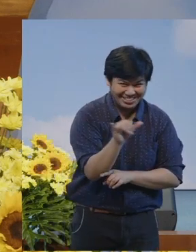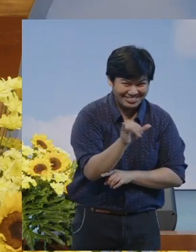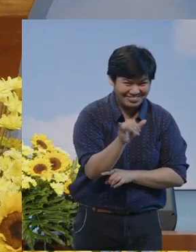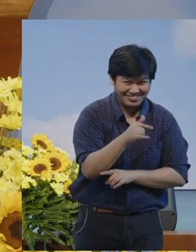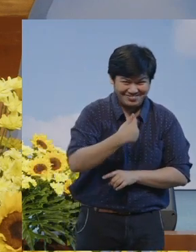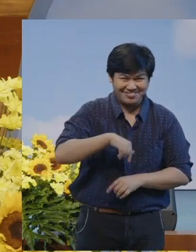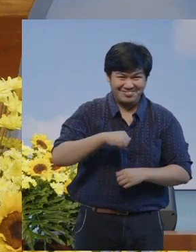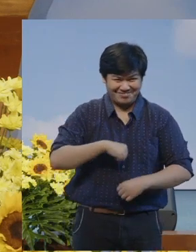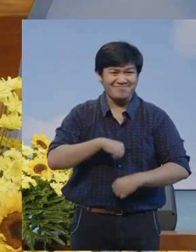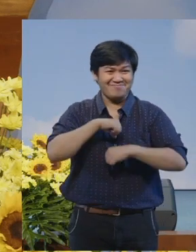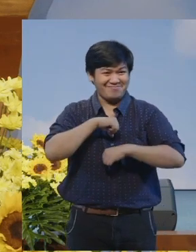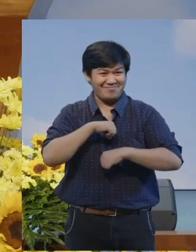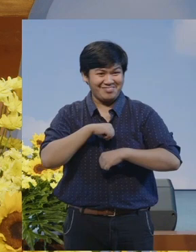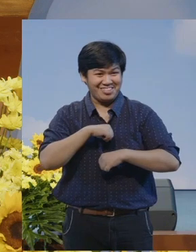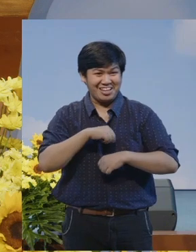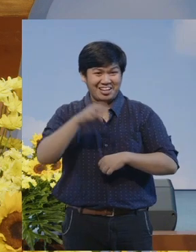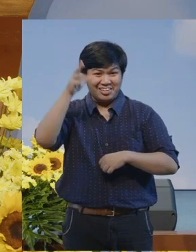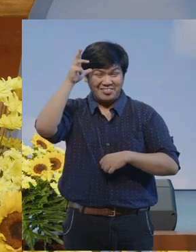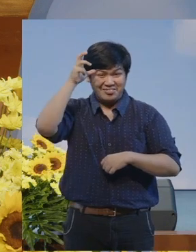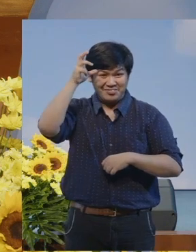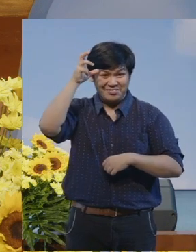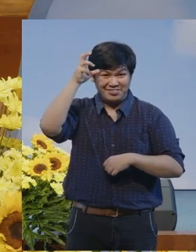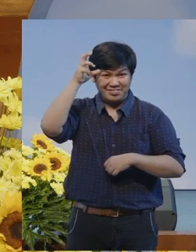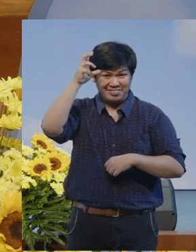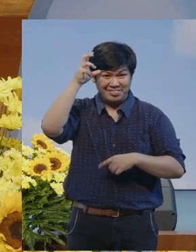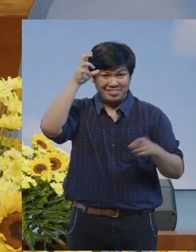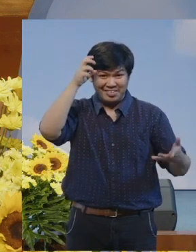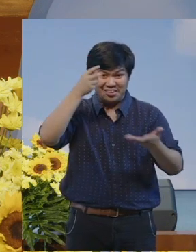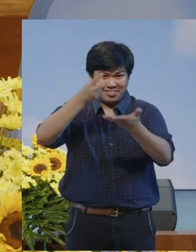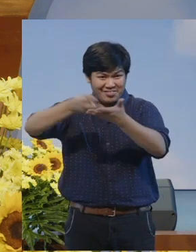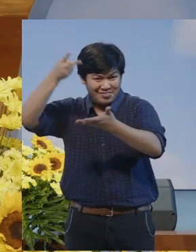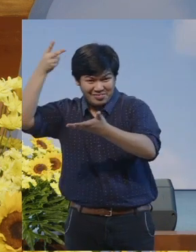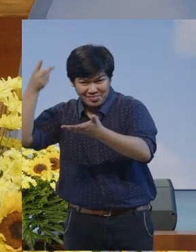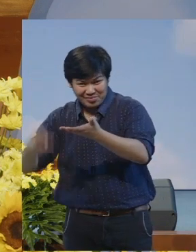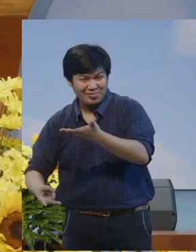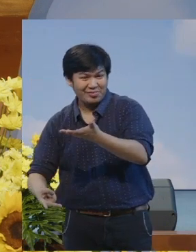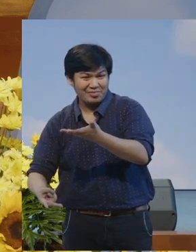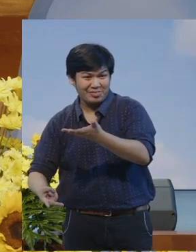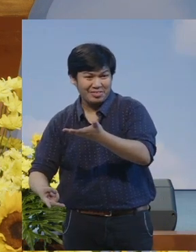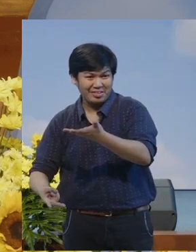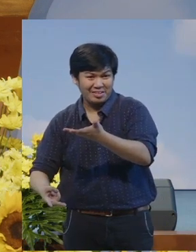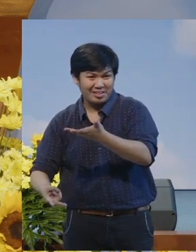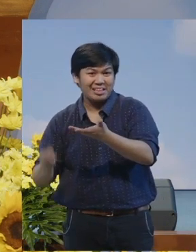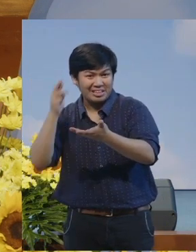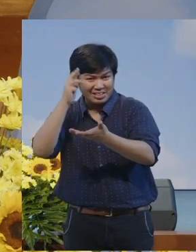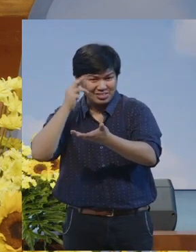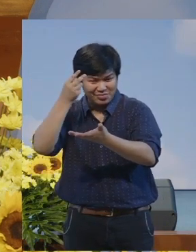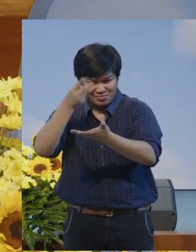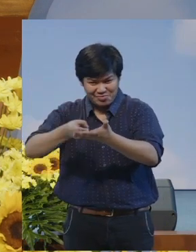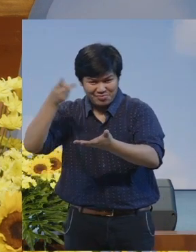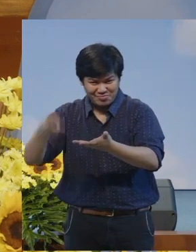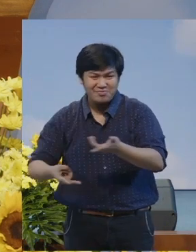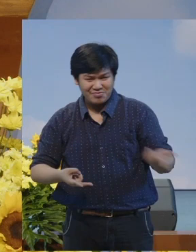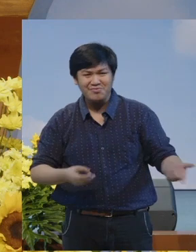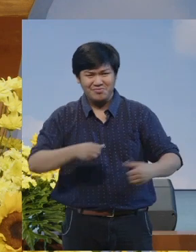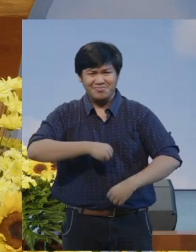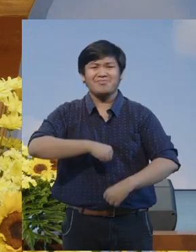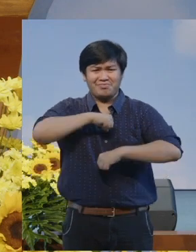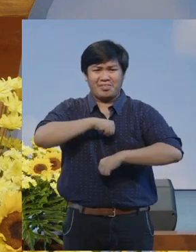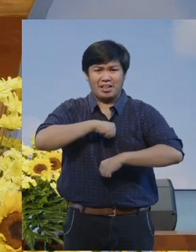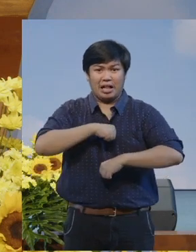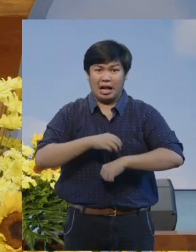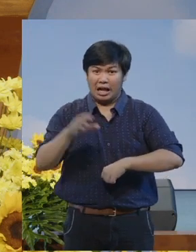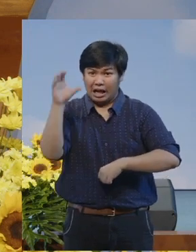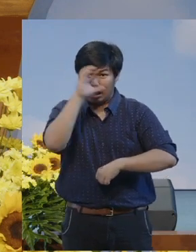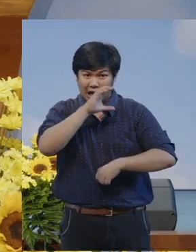si Satanas, yan po ang kanyang pinagkabagsak, ang dahilan ng kanyang pagbagsak. Ganyan po siya naghahanap